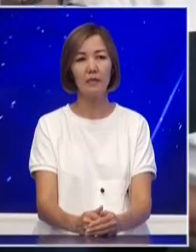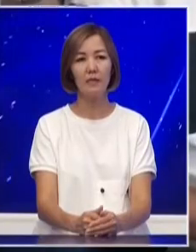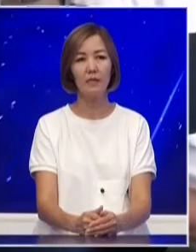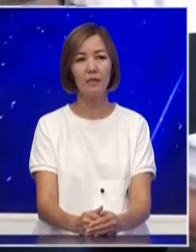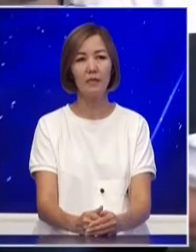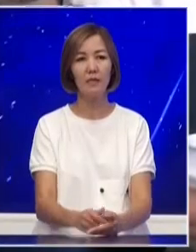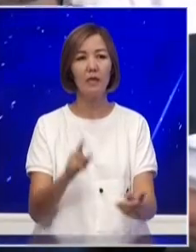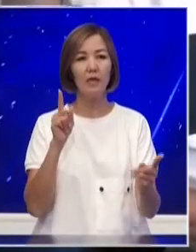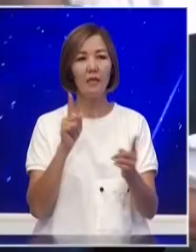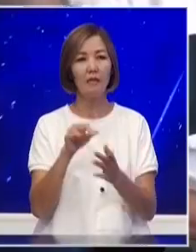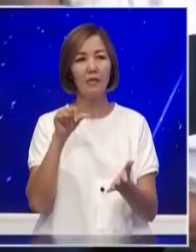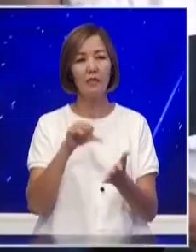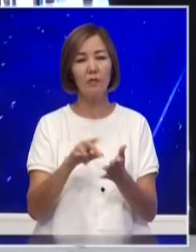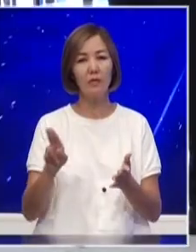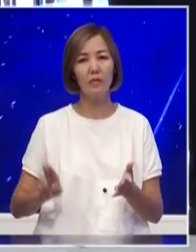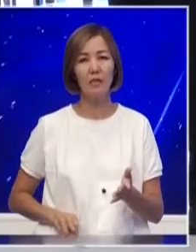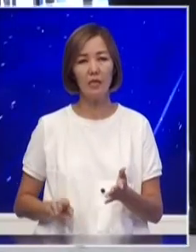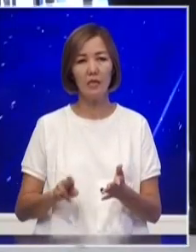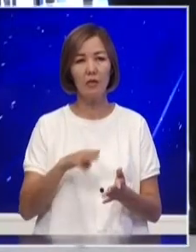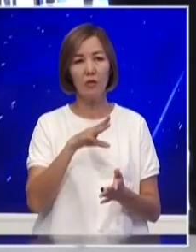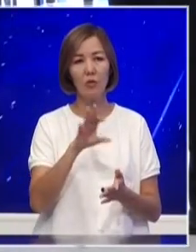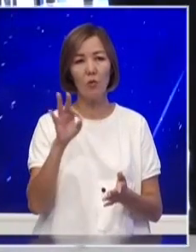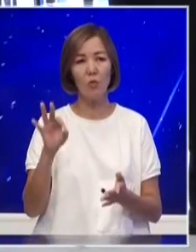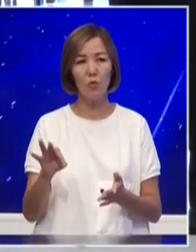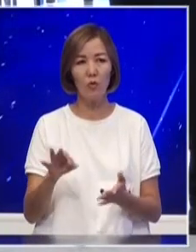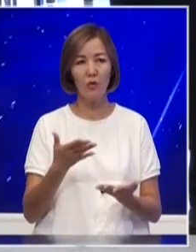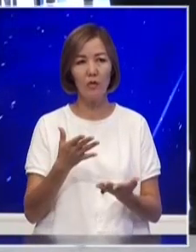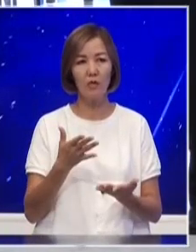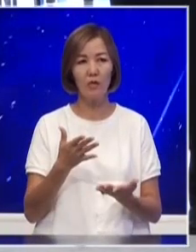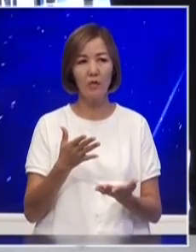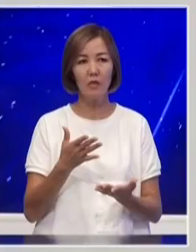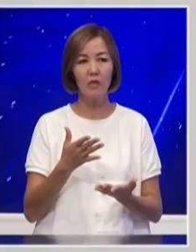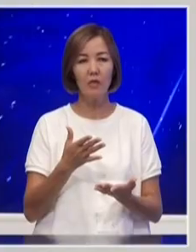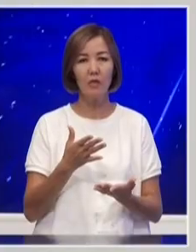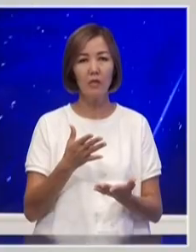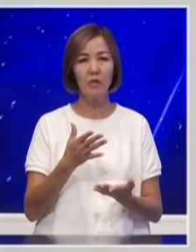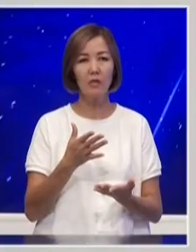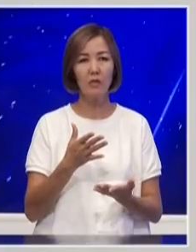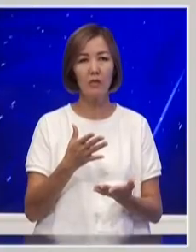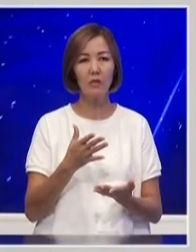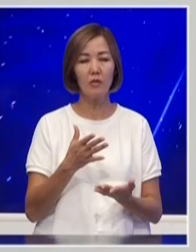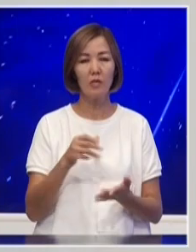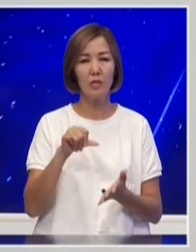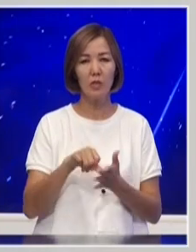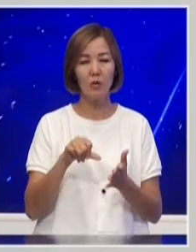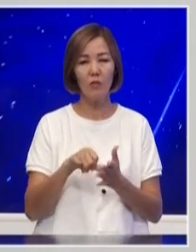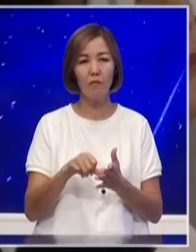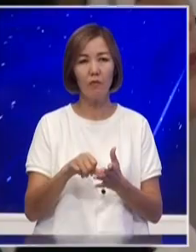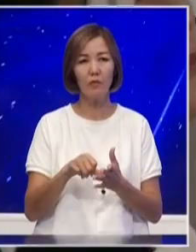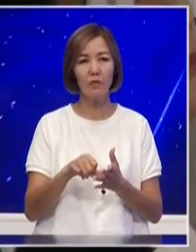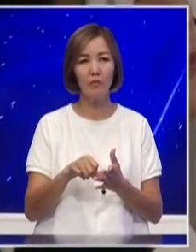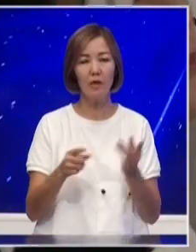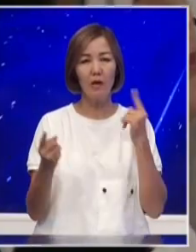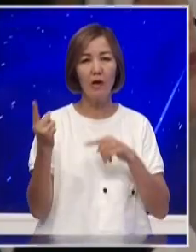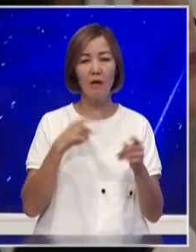Также на встрече выступила директор товарищества с ограниченной ответственностью «Урбостиль» Любовь Нысанбаева. К слову, именно она стала